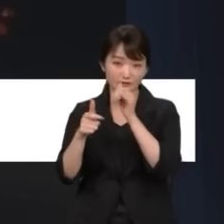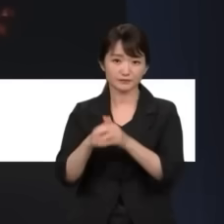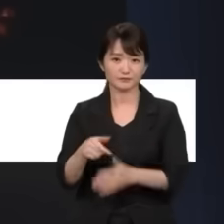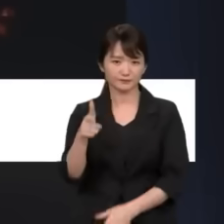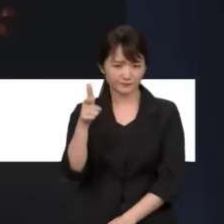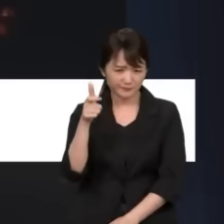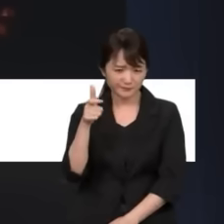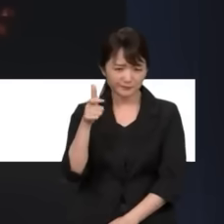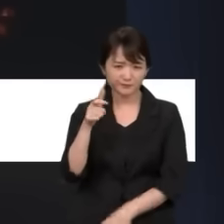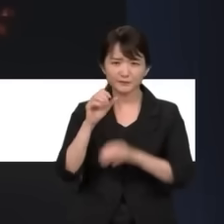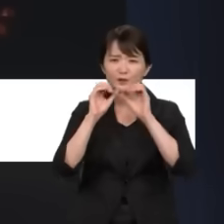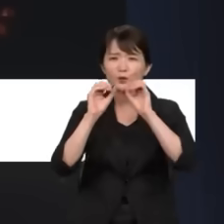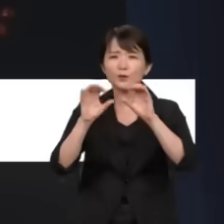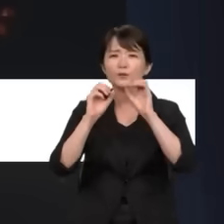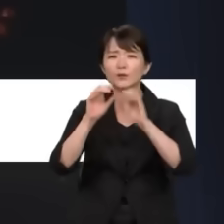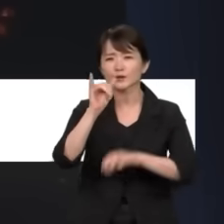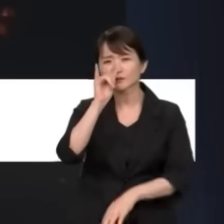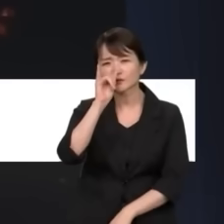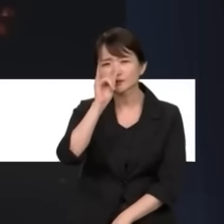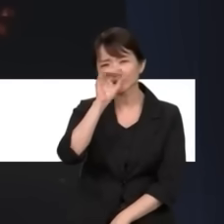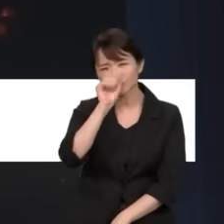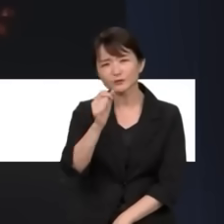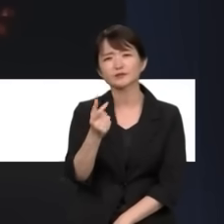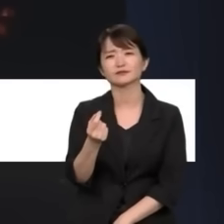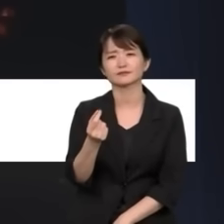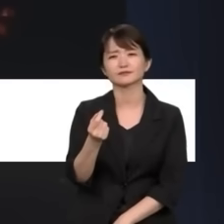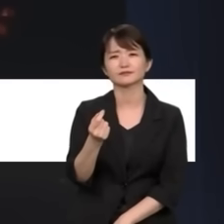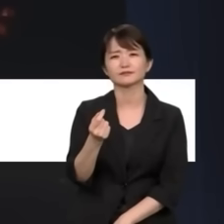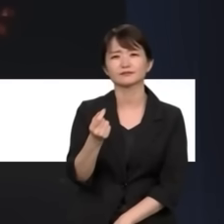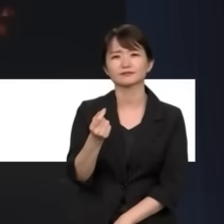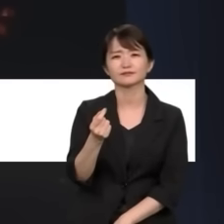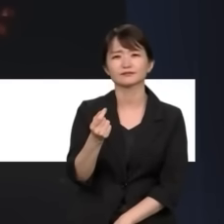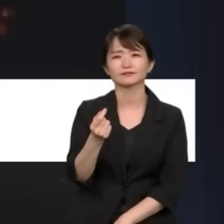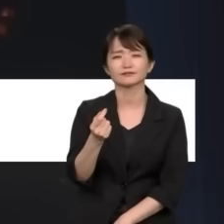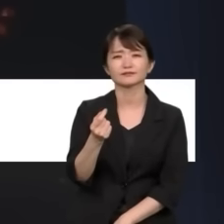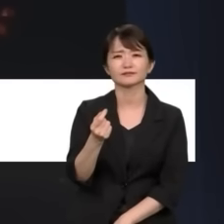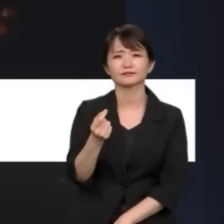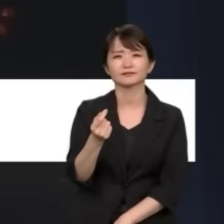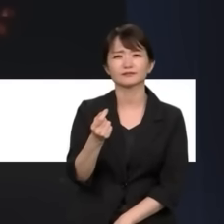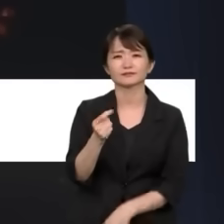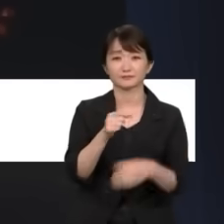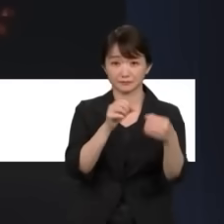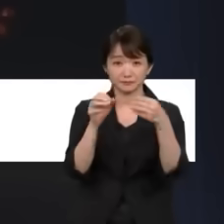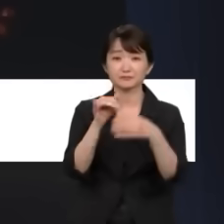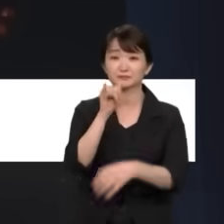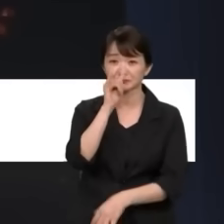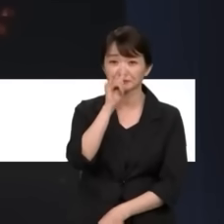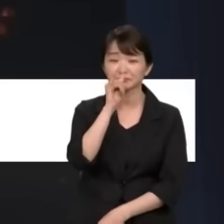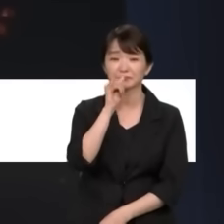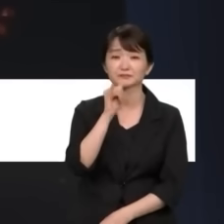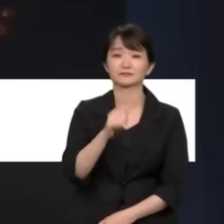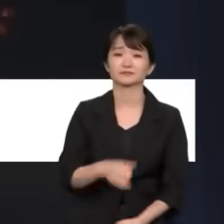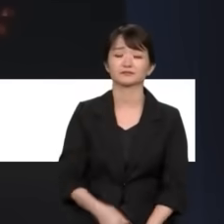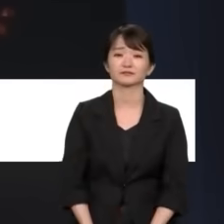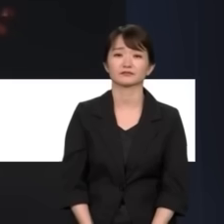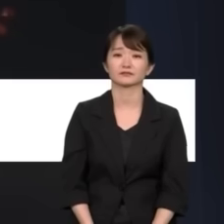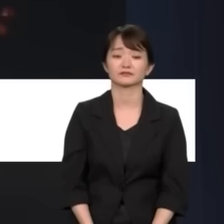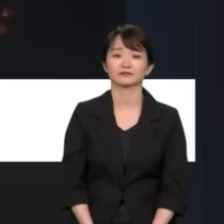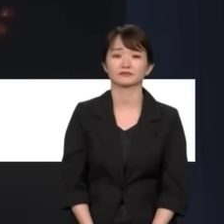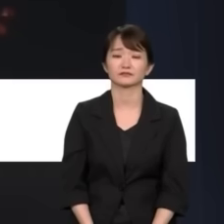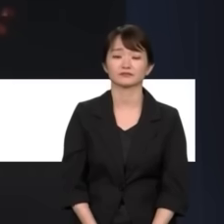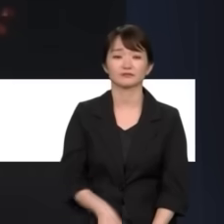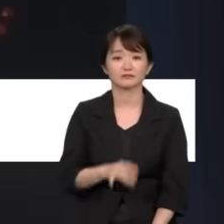사격을 좀 더 알릴 수 있을 것 같아서 좋을 거 같다는 이야기를 했던 적이 있어요 어